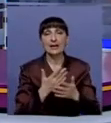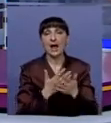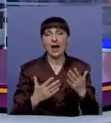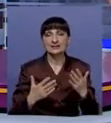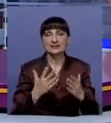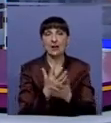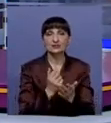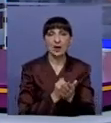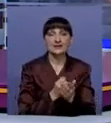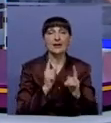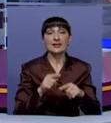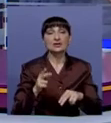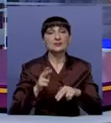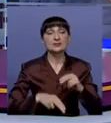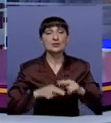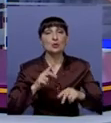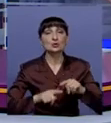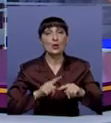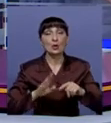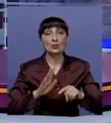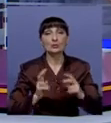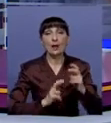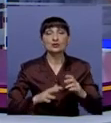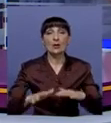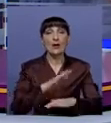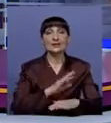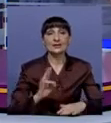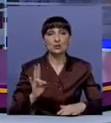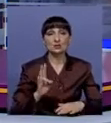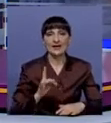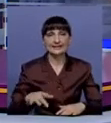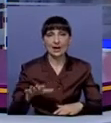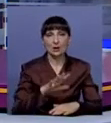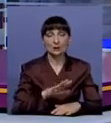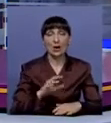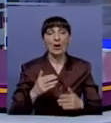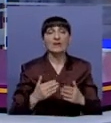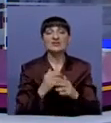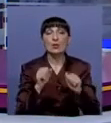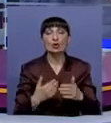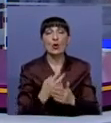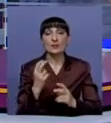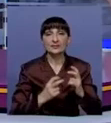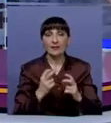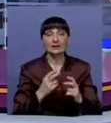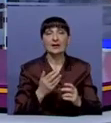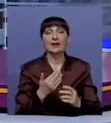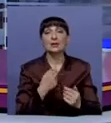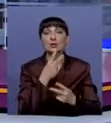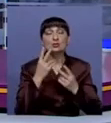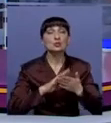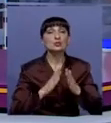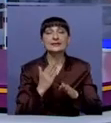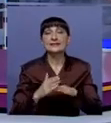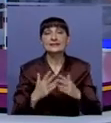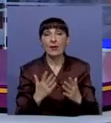фурнитуры. Подходит к концу строительство промышленной базы в Наурызбайском районе. Возможности нового предприятия оценила и с условиями